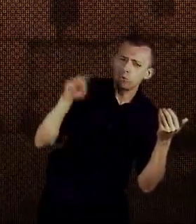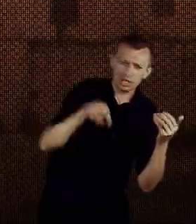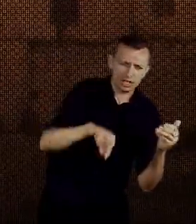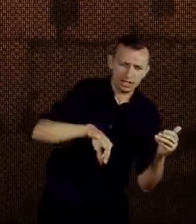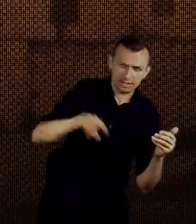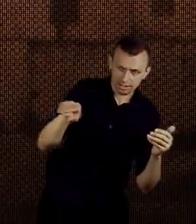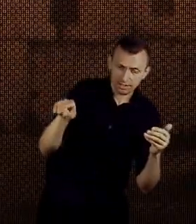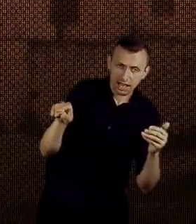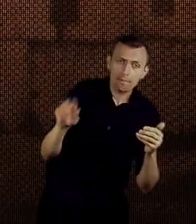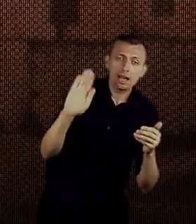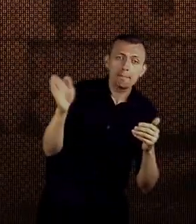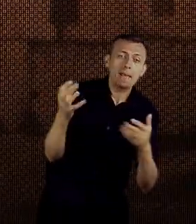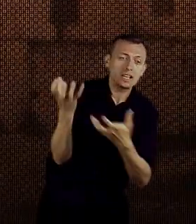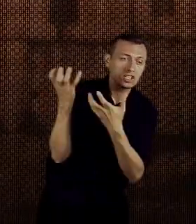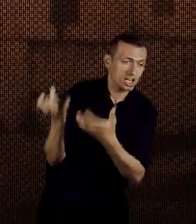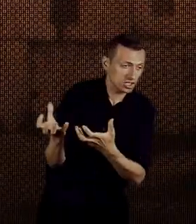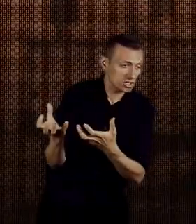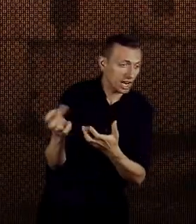na tę jedną chwilę.